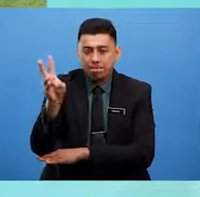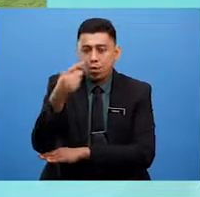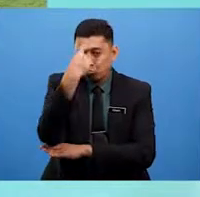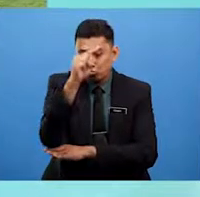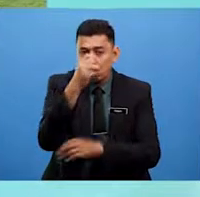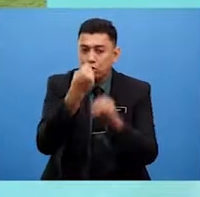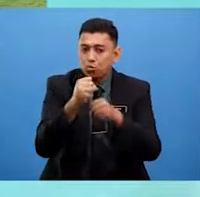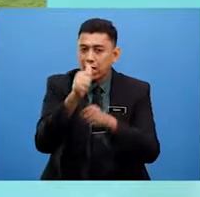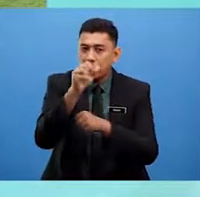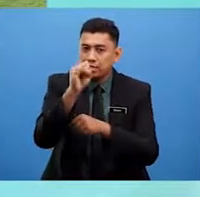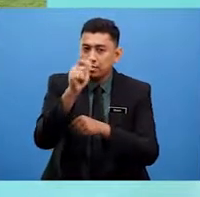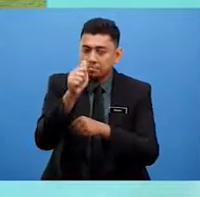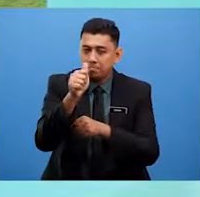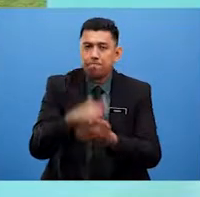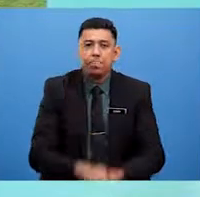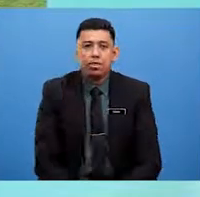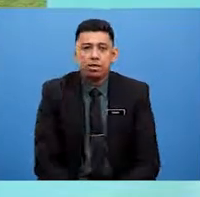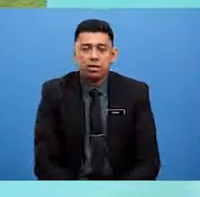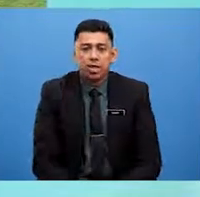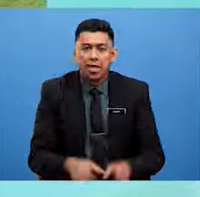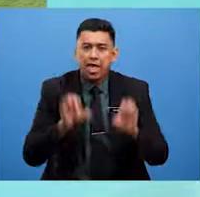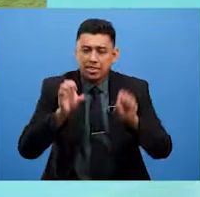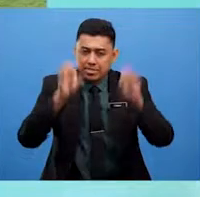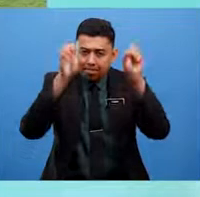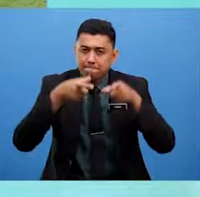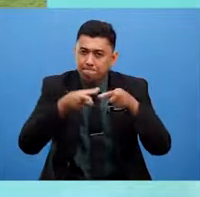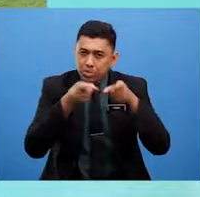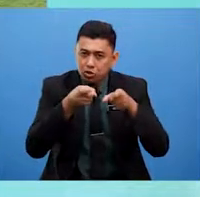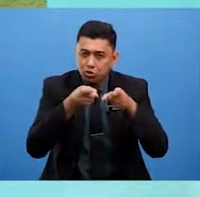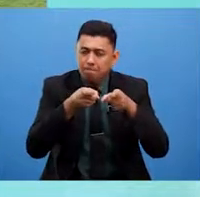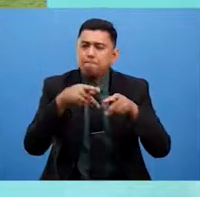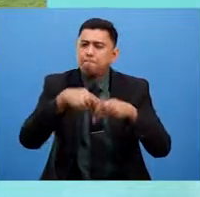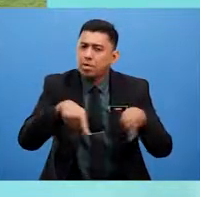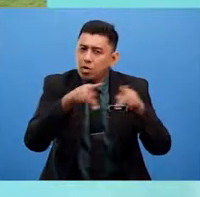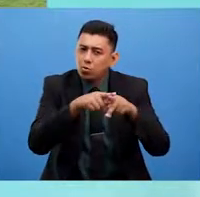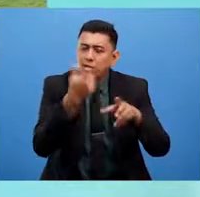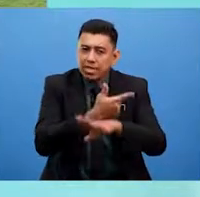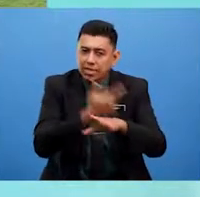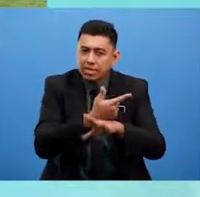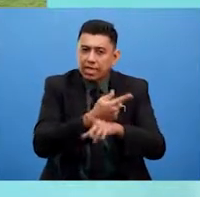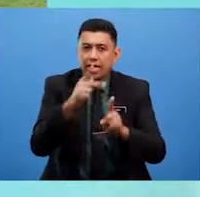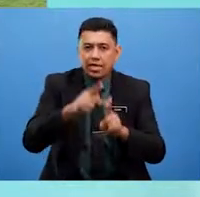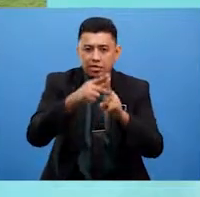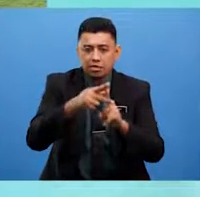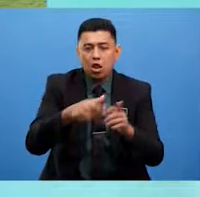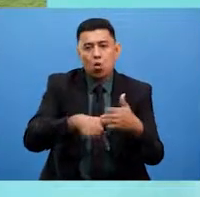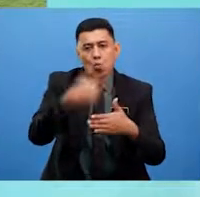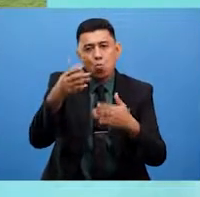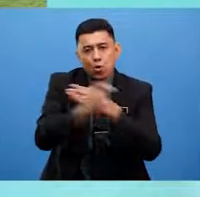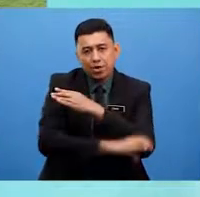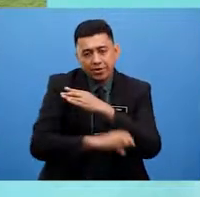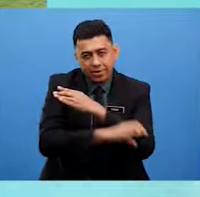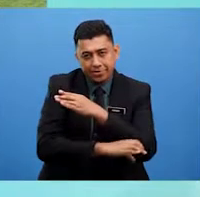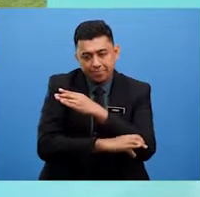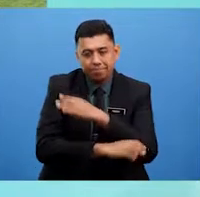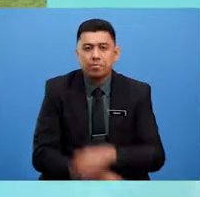perlu program latihan khas luar negara. Rancangan program latihan pelan periodisasi mengikut